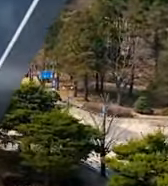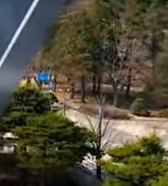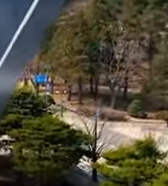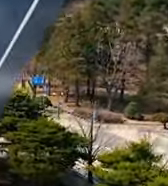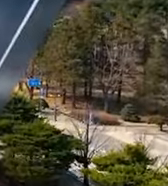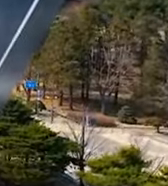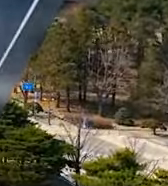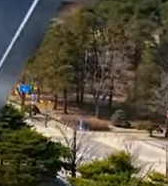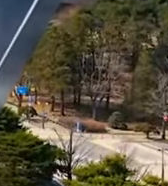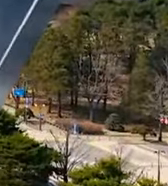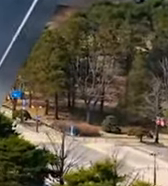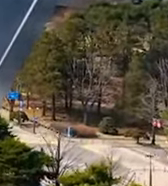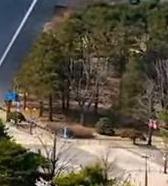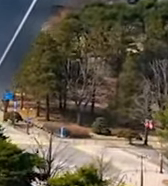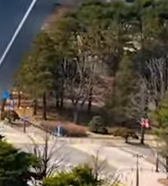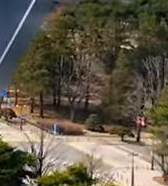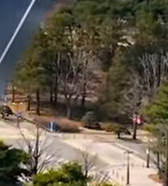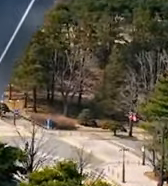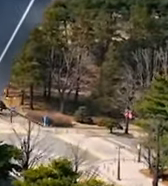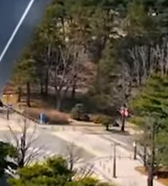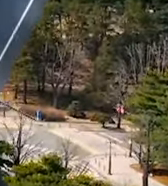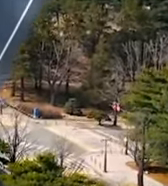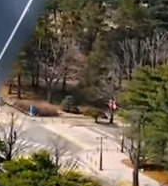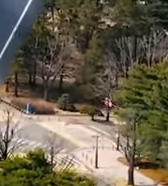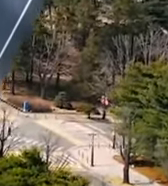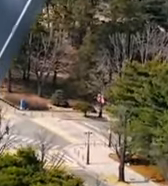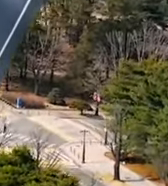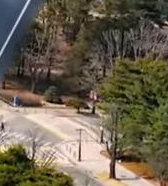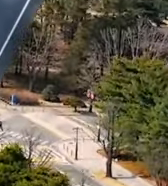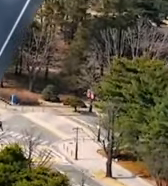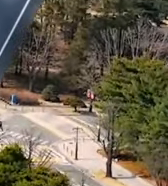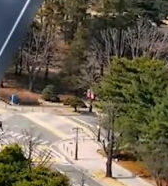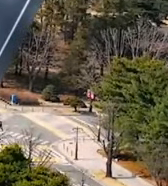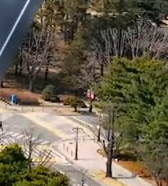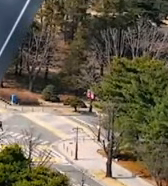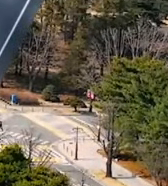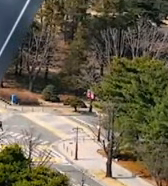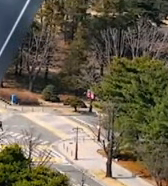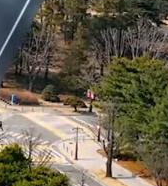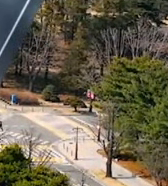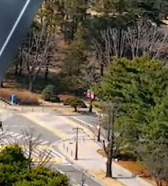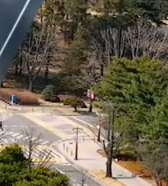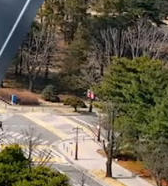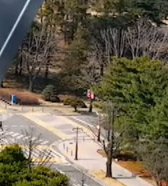전국 투표율은 13.9% 기록하고 있습니다.